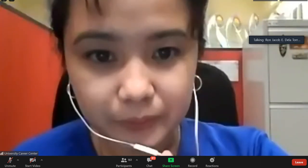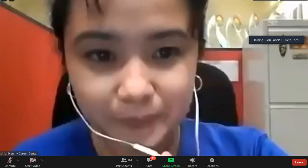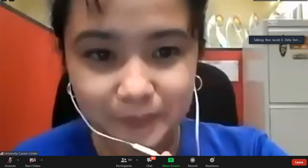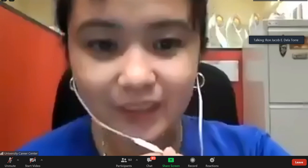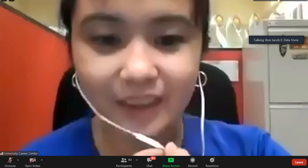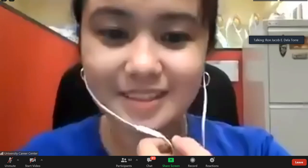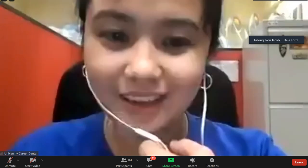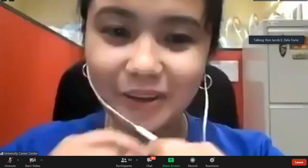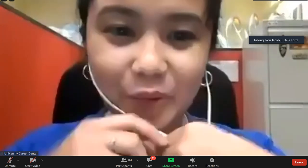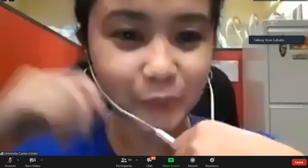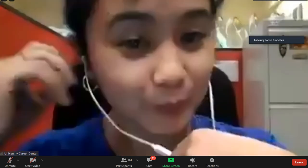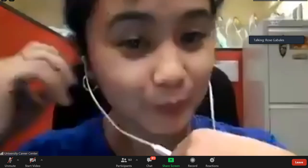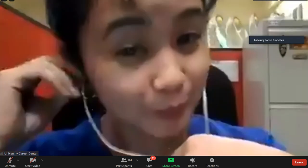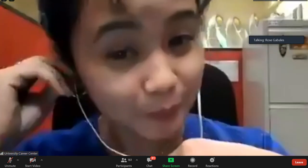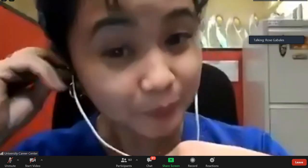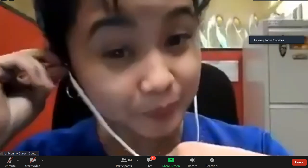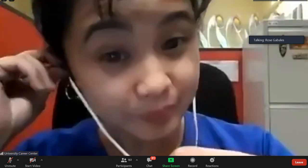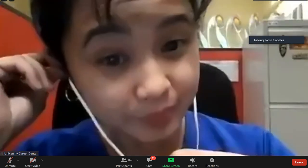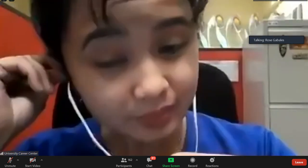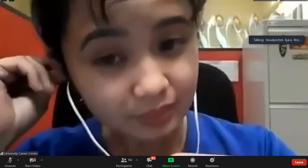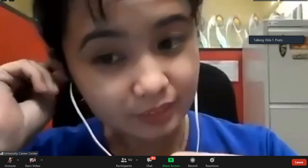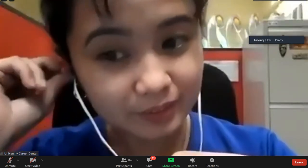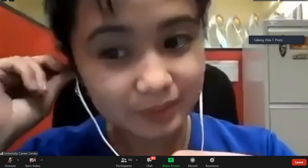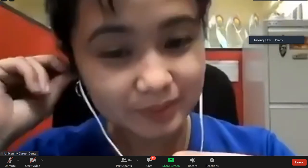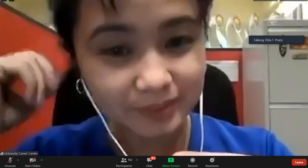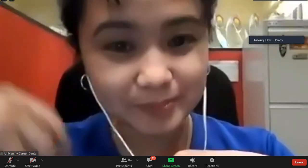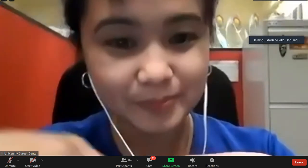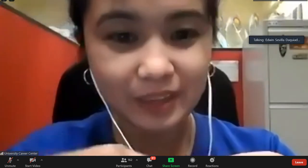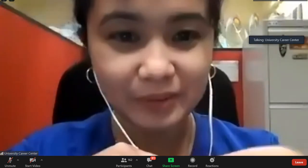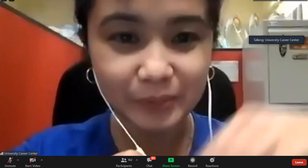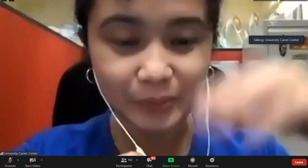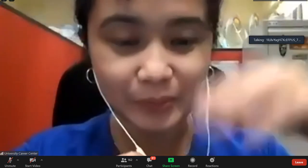Yes, ma'am. Yes, so na I learned a lot from